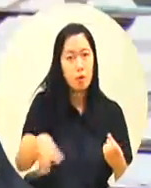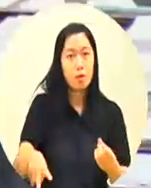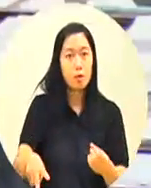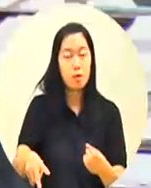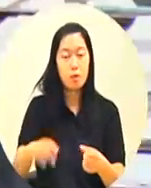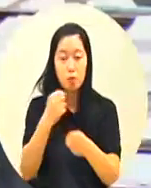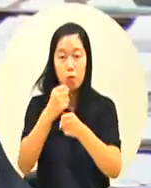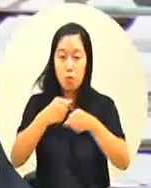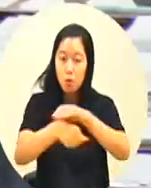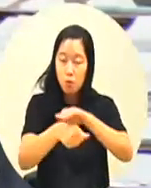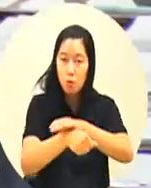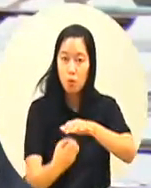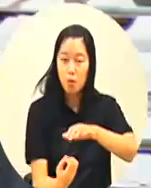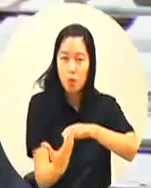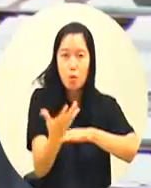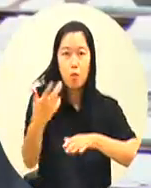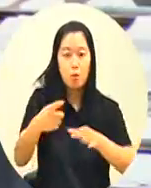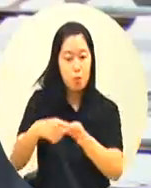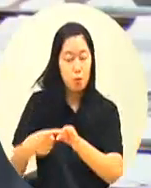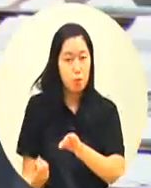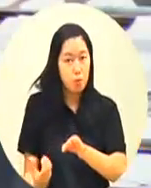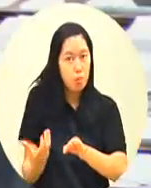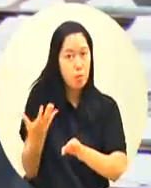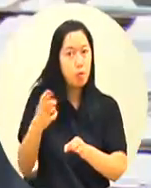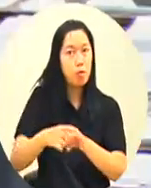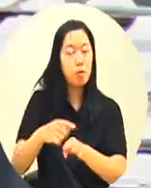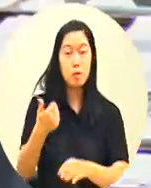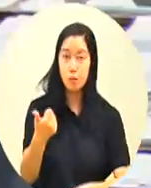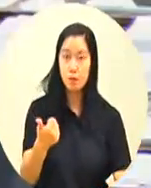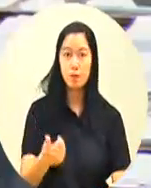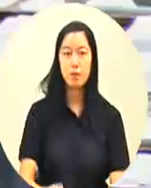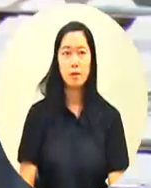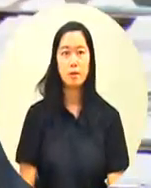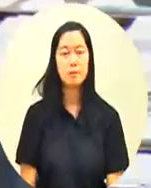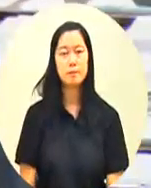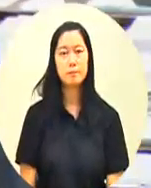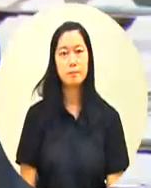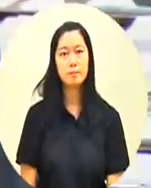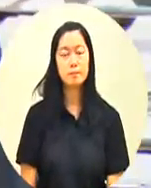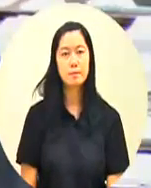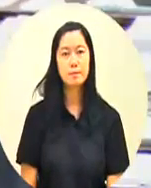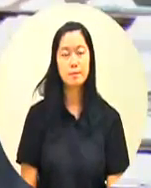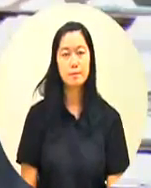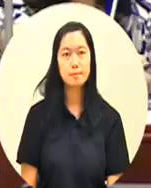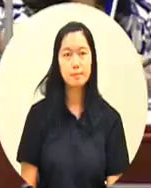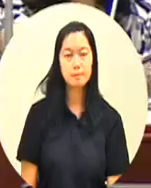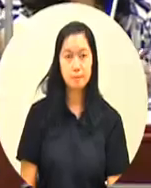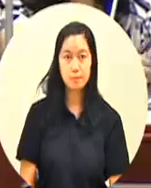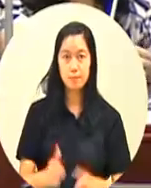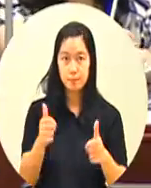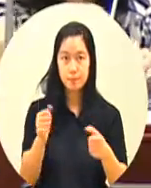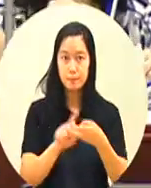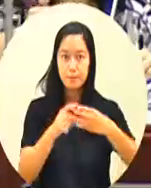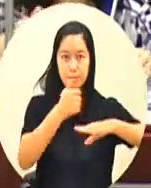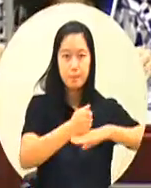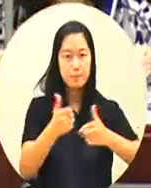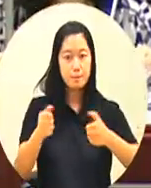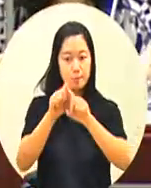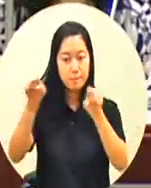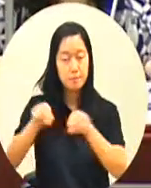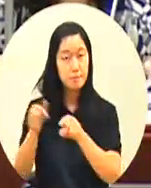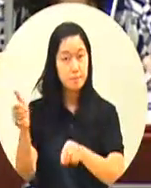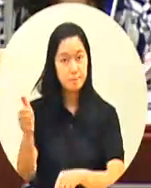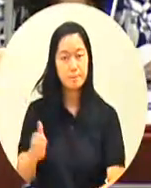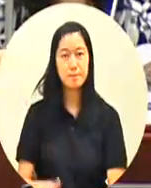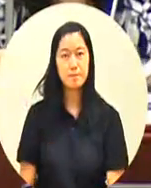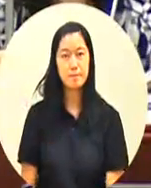增加了这个产值啊，是不是？请曾局长回答一下。 来，请局长答。 谢谢主席，谢谢张议员哦。我